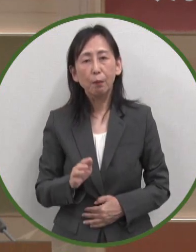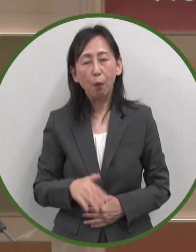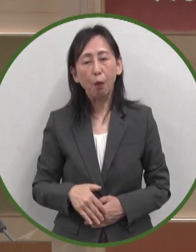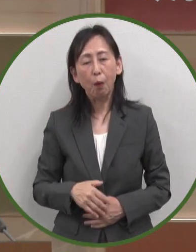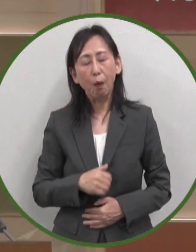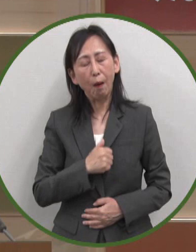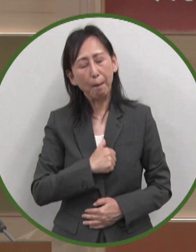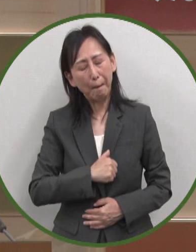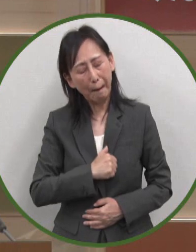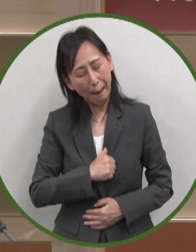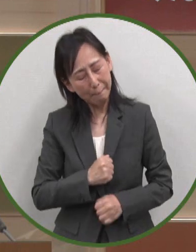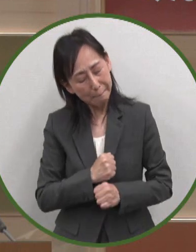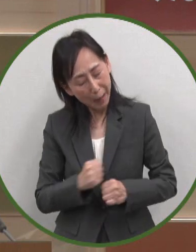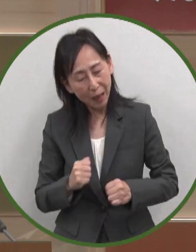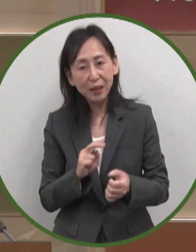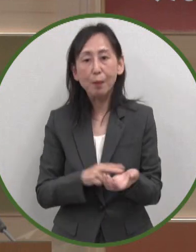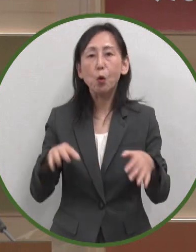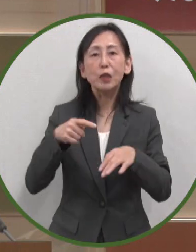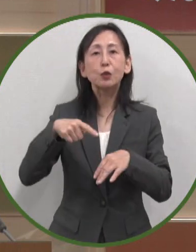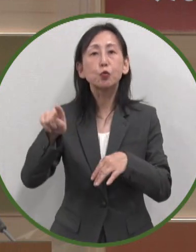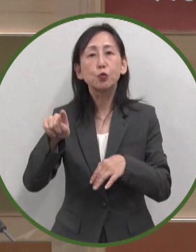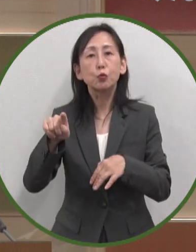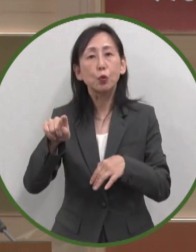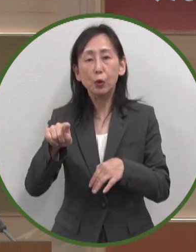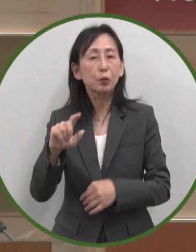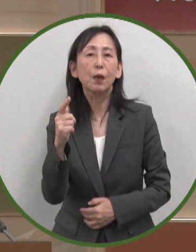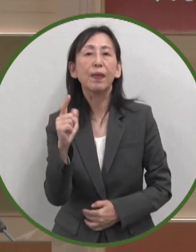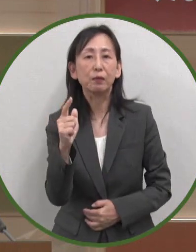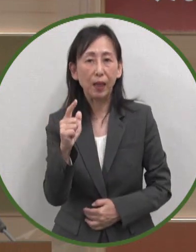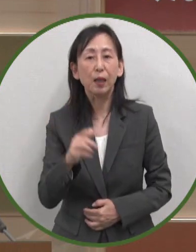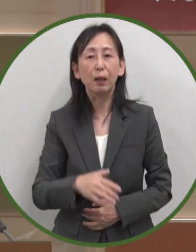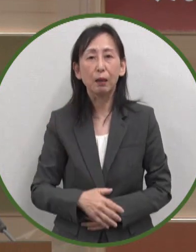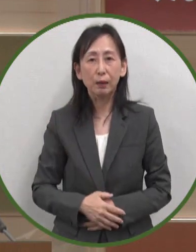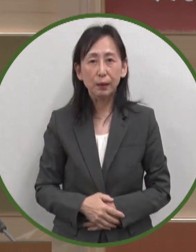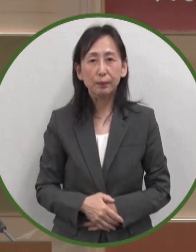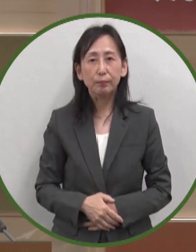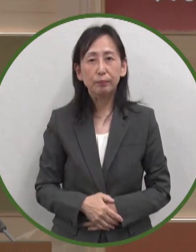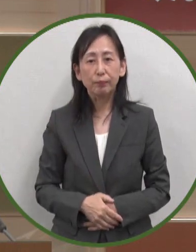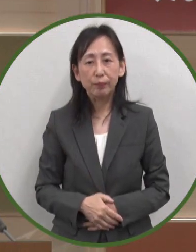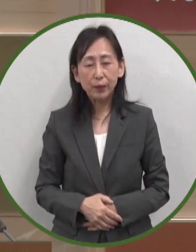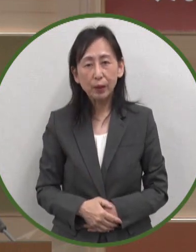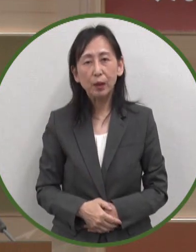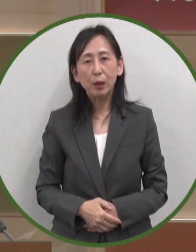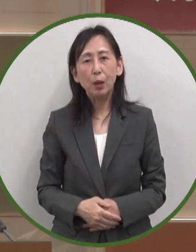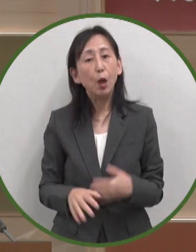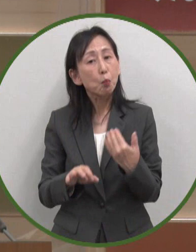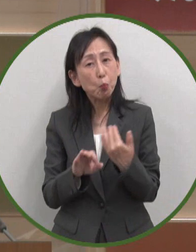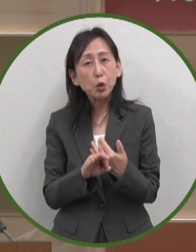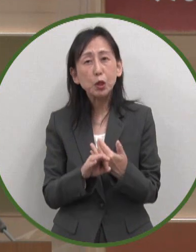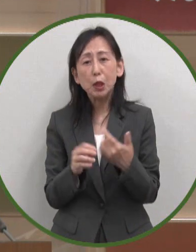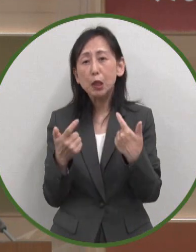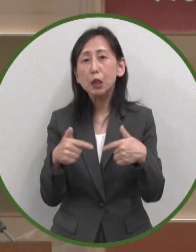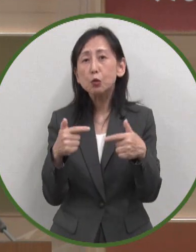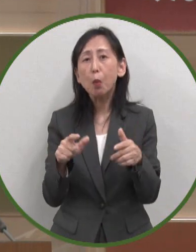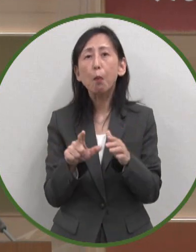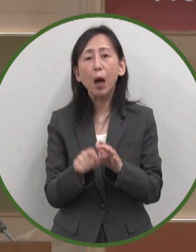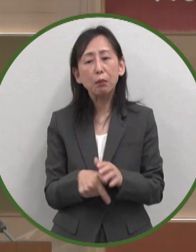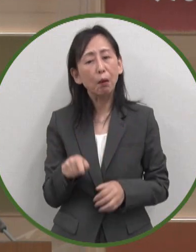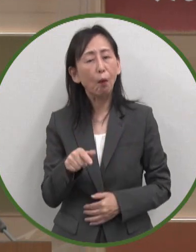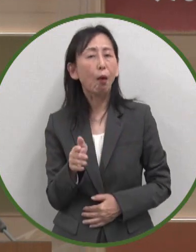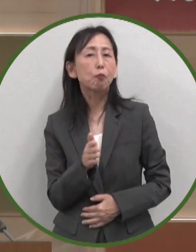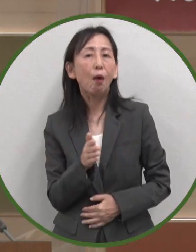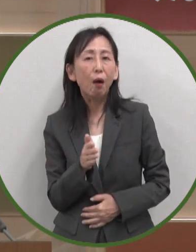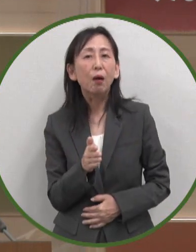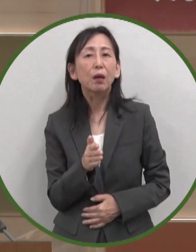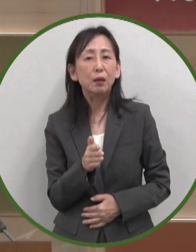と我慢できないというような状況ではなくてですね、必ずしも普段だったら病院には行くなんていう